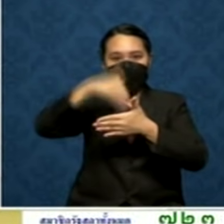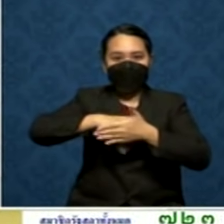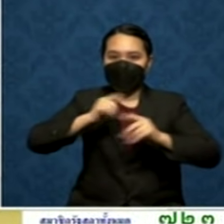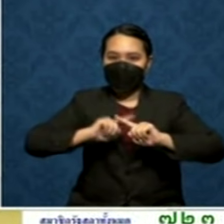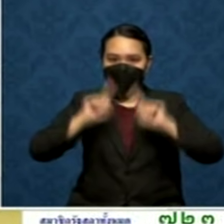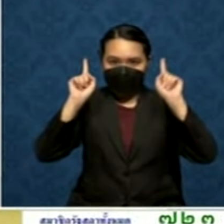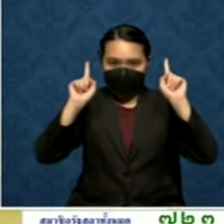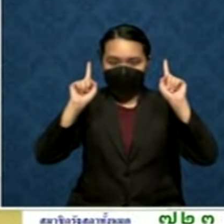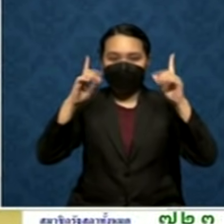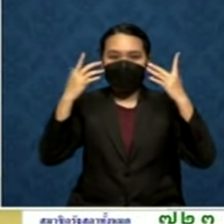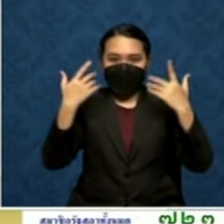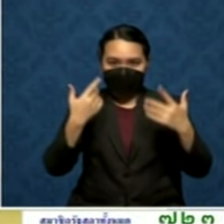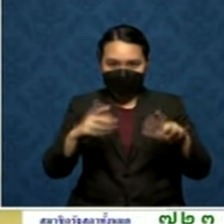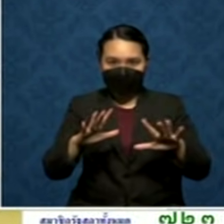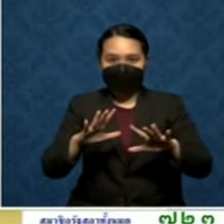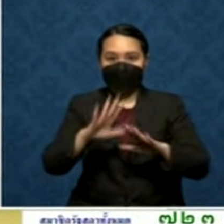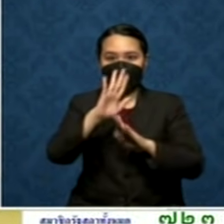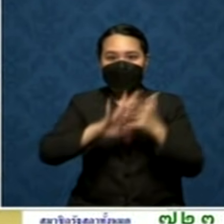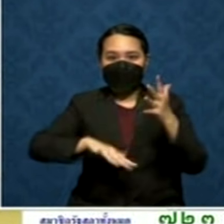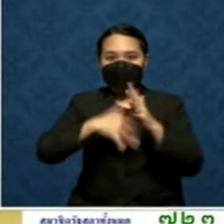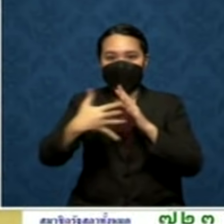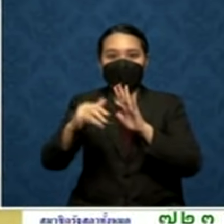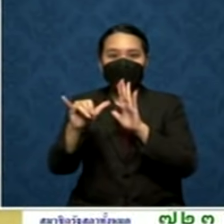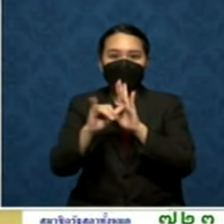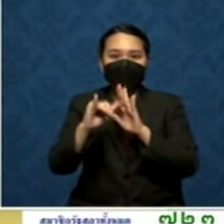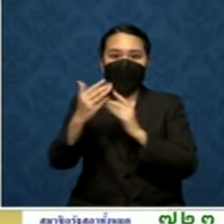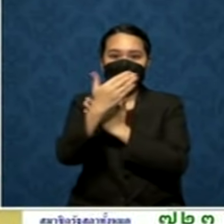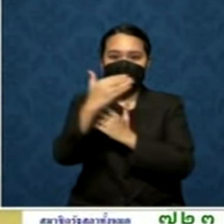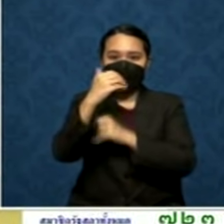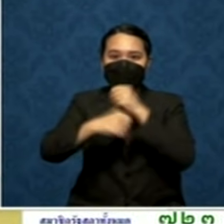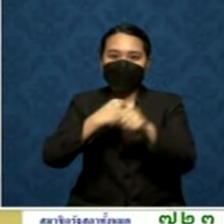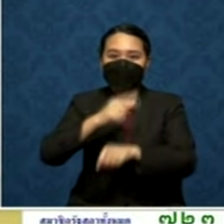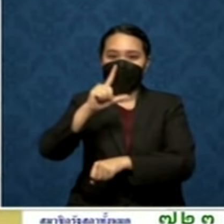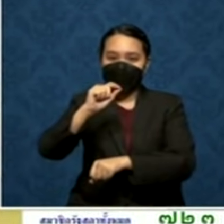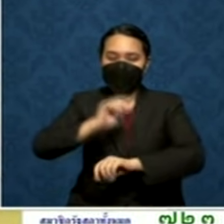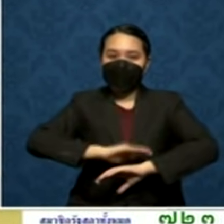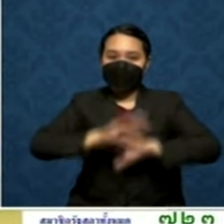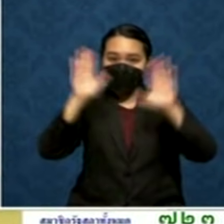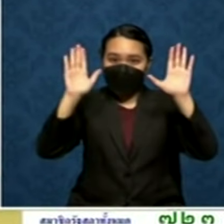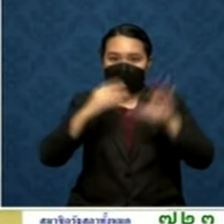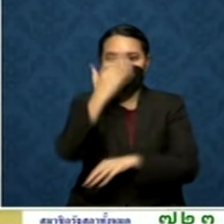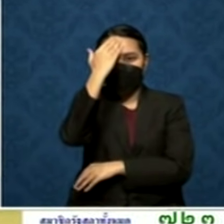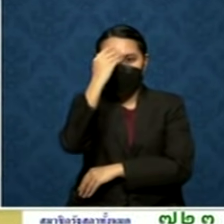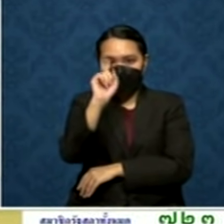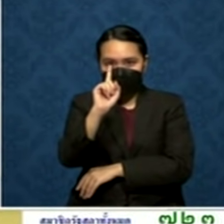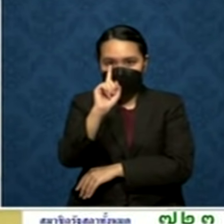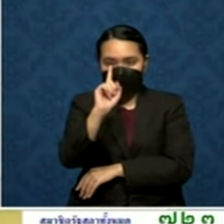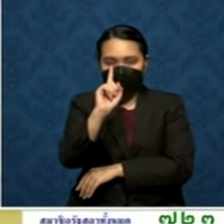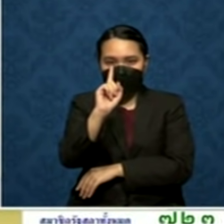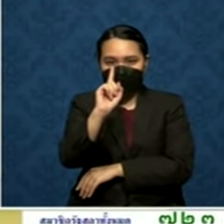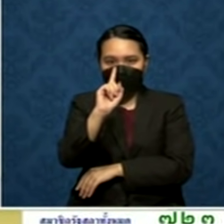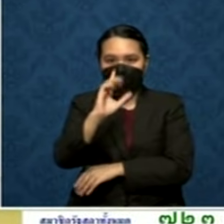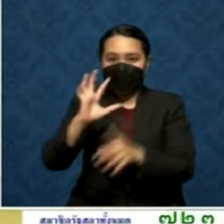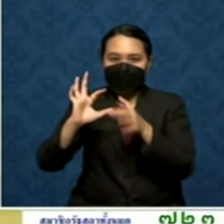กระทั่งถึงยกเลิกยุทธศาสตร์ชาติ 20ปีทั้งหมดทั้งตัวนี้ก็เพื่อที่จะปลดโซ่ตรวน